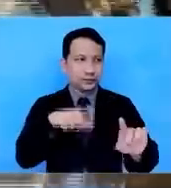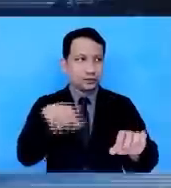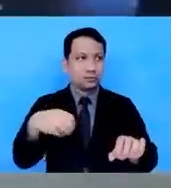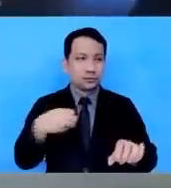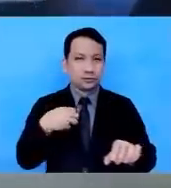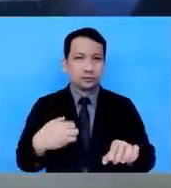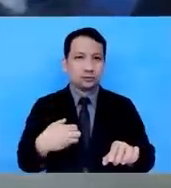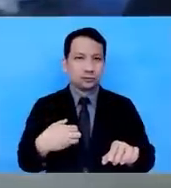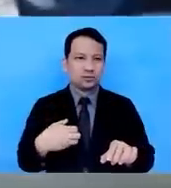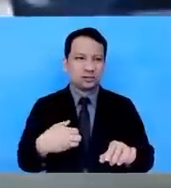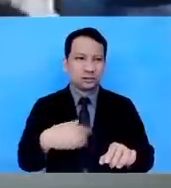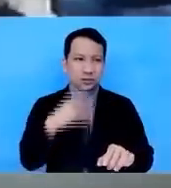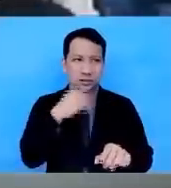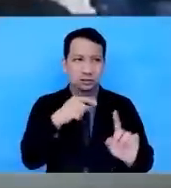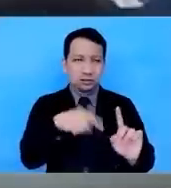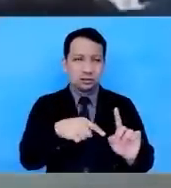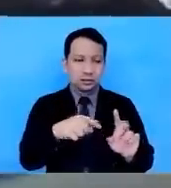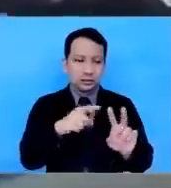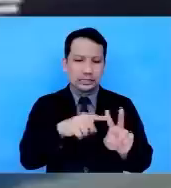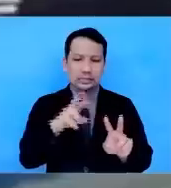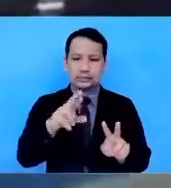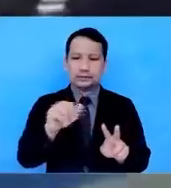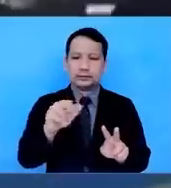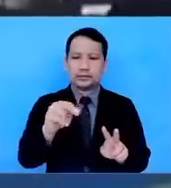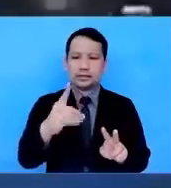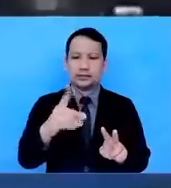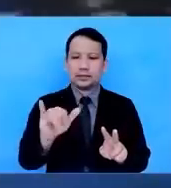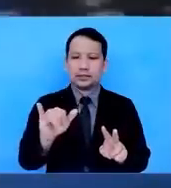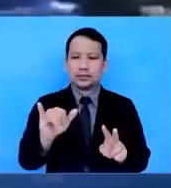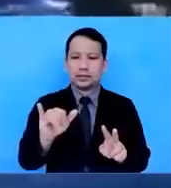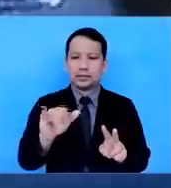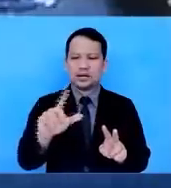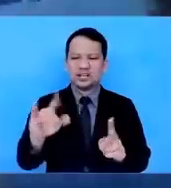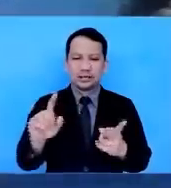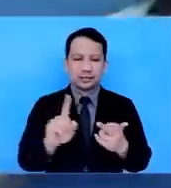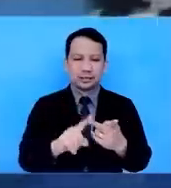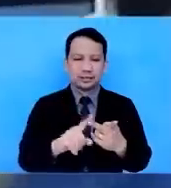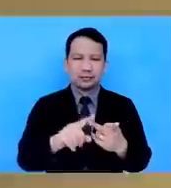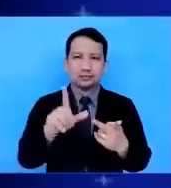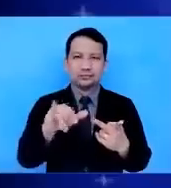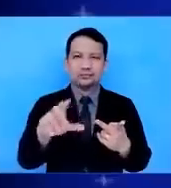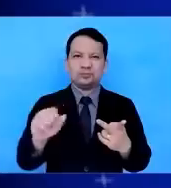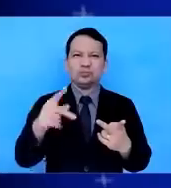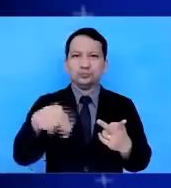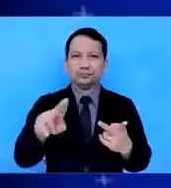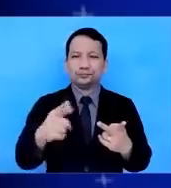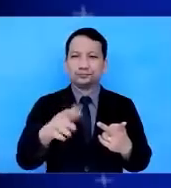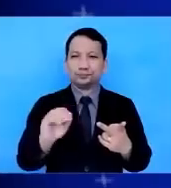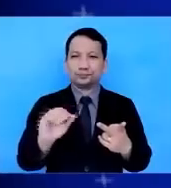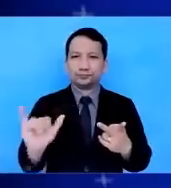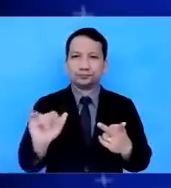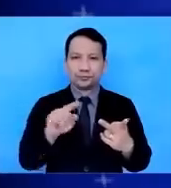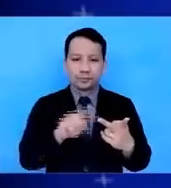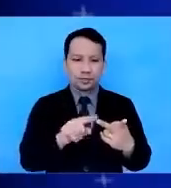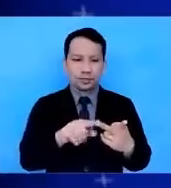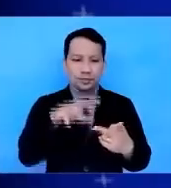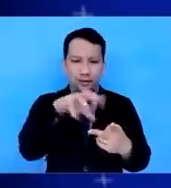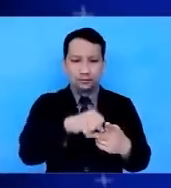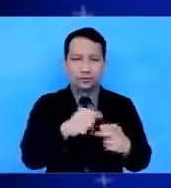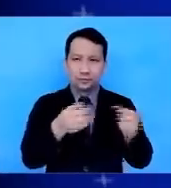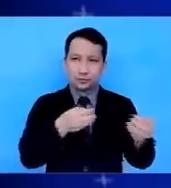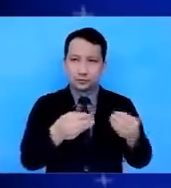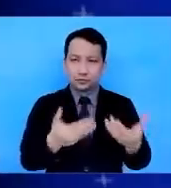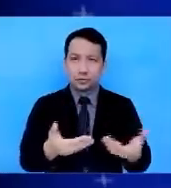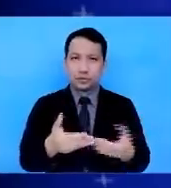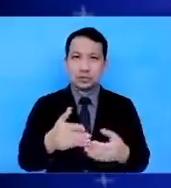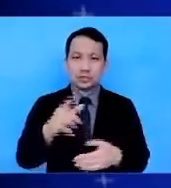mga suspect na si Randy Alcaide alias Ampon at Moncis Pet Zafra alias Pugoy. Nahuli sila sa follow-up operation sa